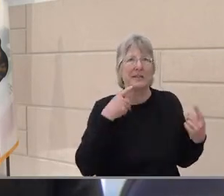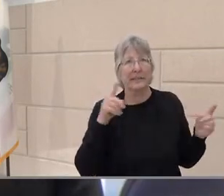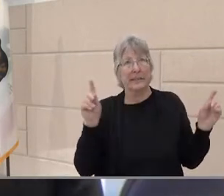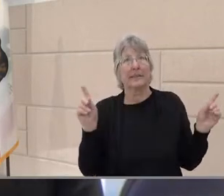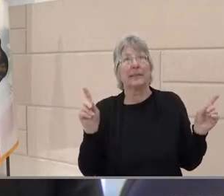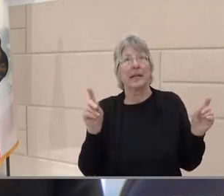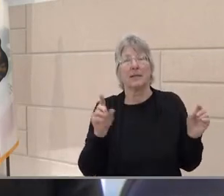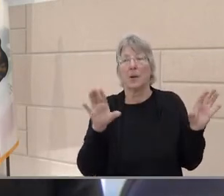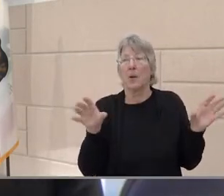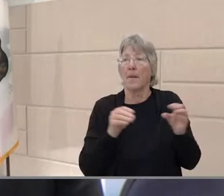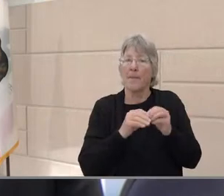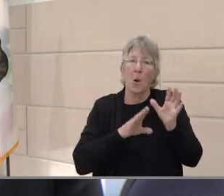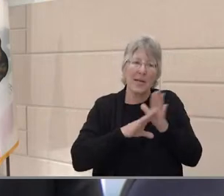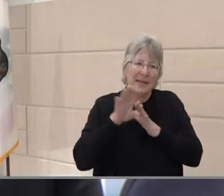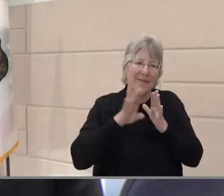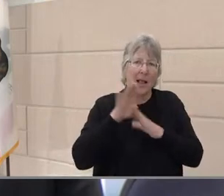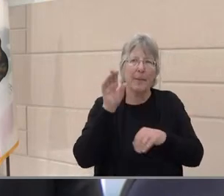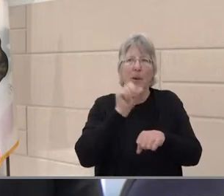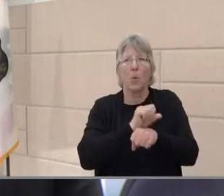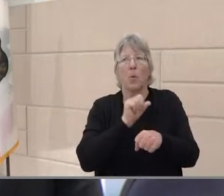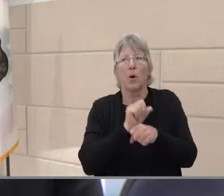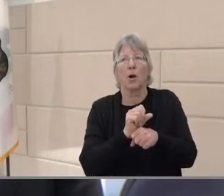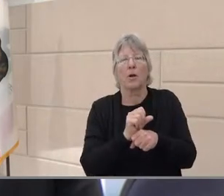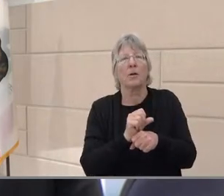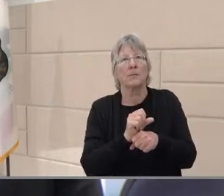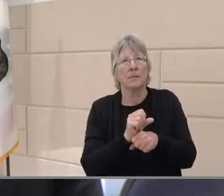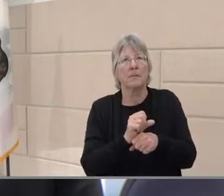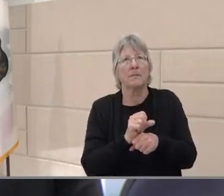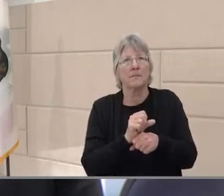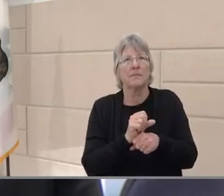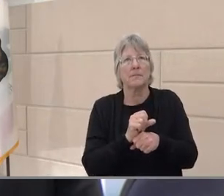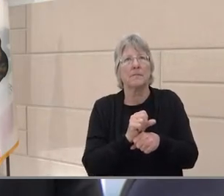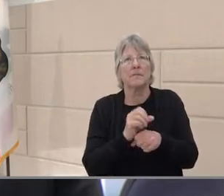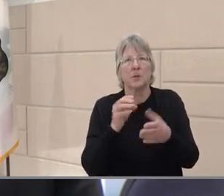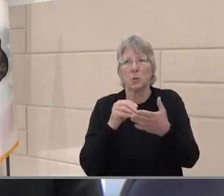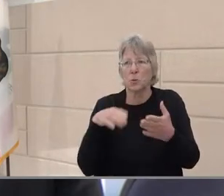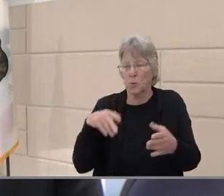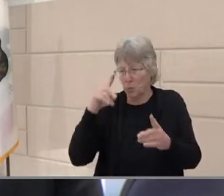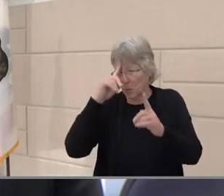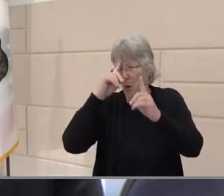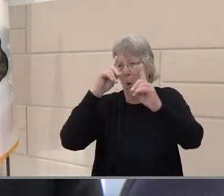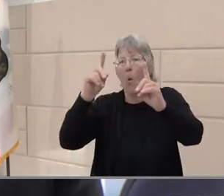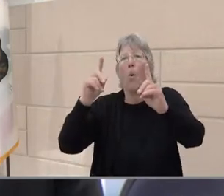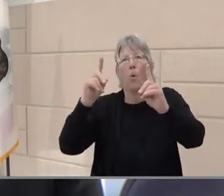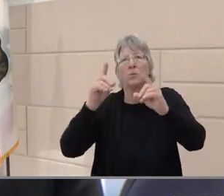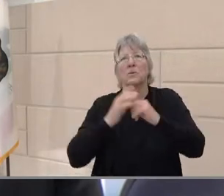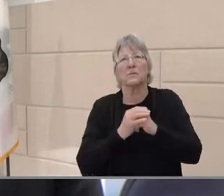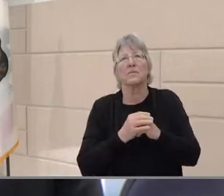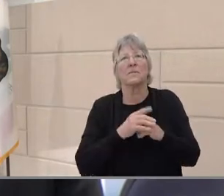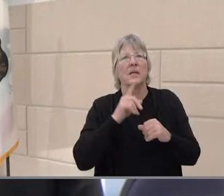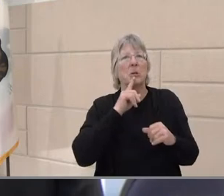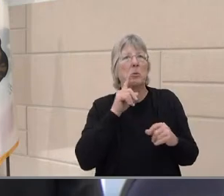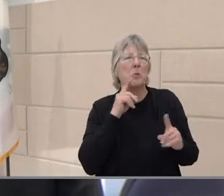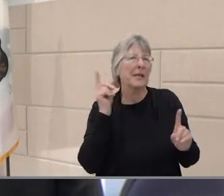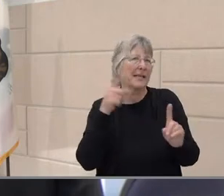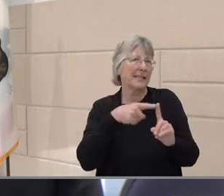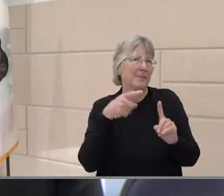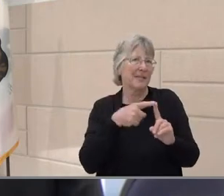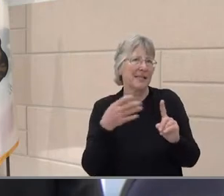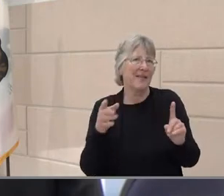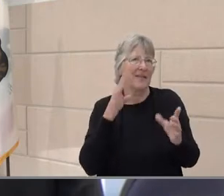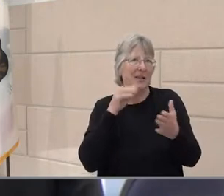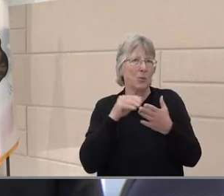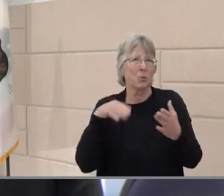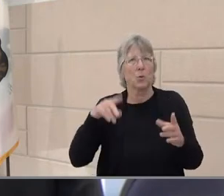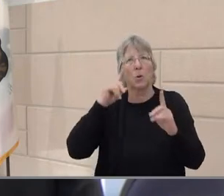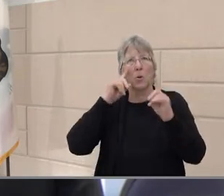ដាបេដាមកចូលរួមជាមួយផ្នែកសិក្សារបស់សិស្សយើងចង់ឲ្យមានសិស្សរៀបចំជាគោល